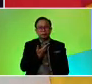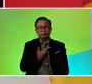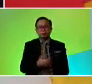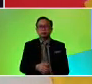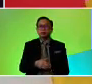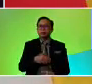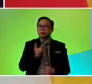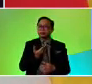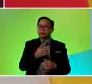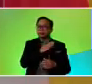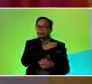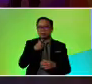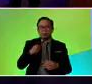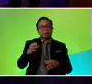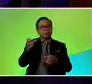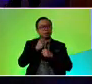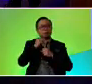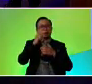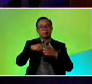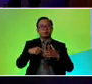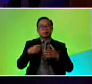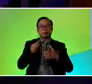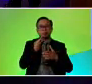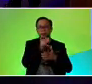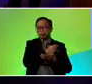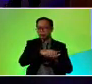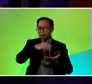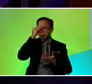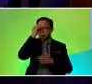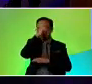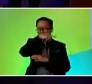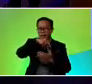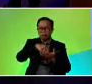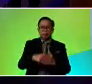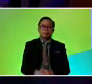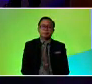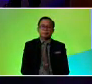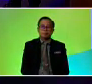gembira dan juga dapat apa yang kita belajar pada hari ini